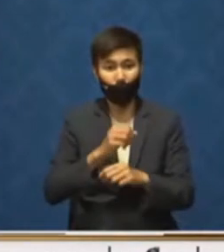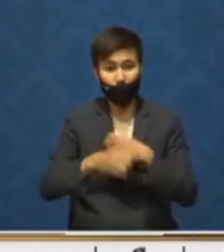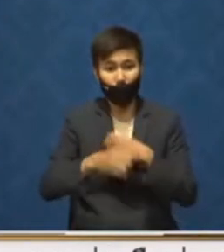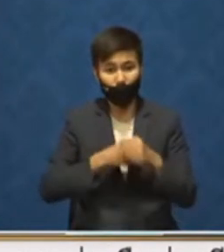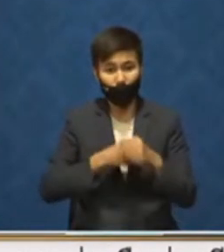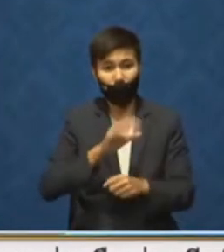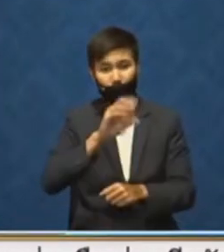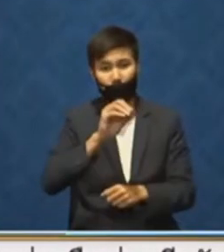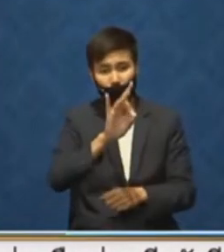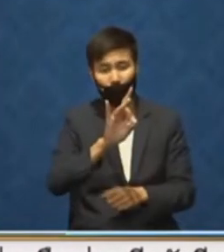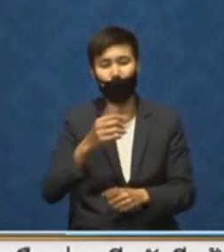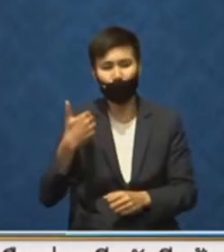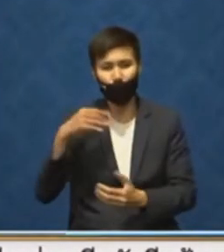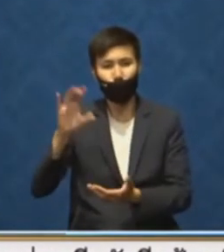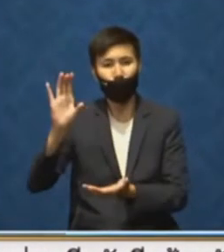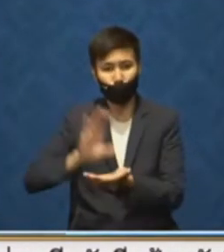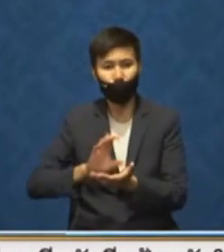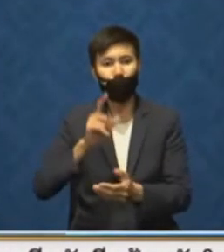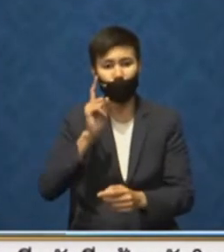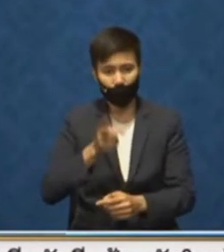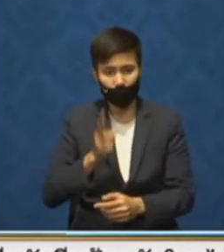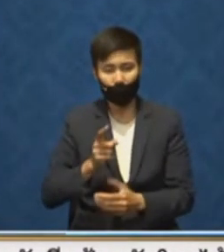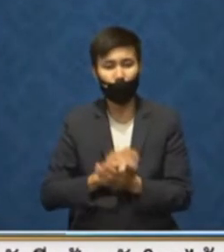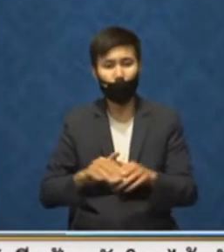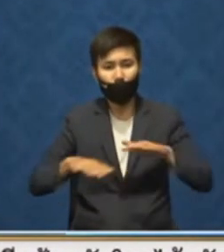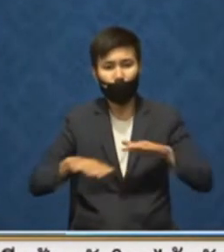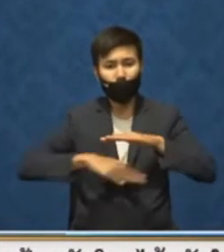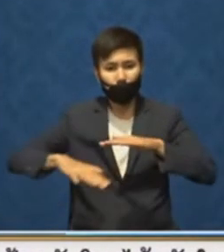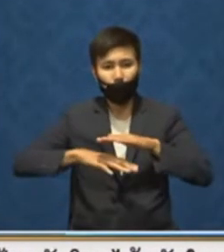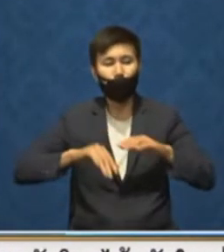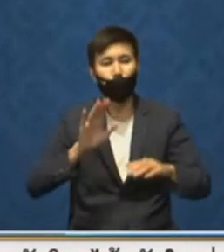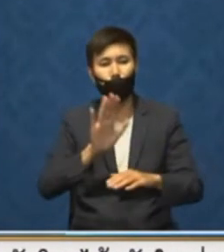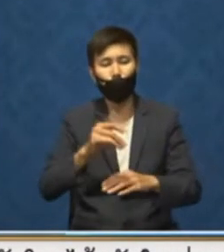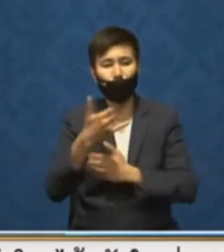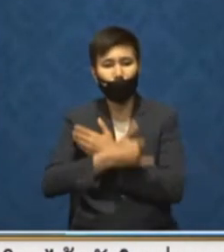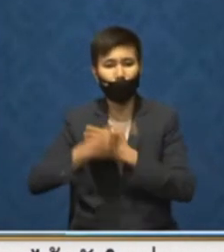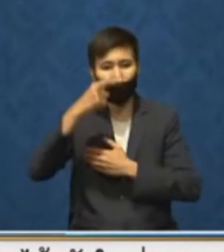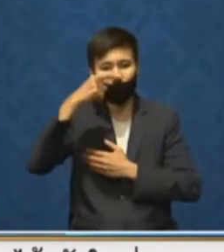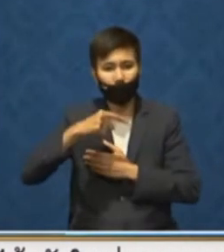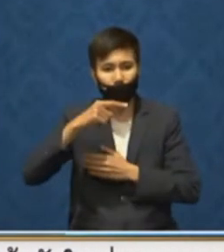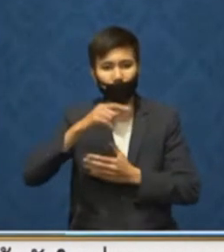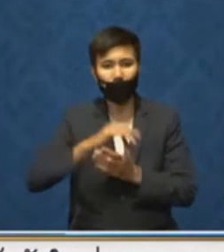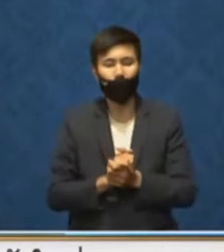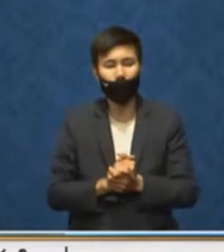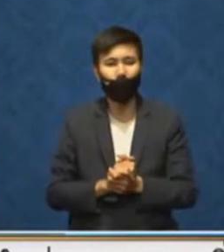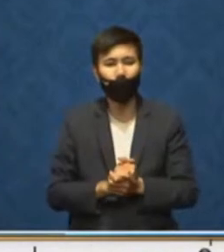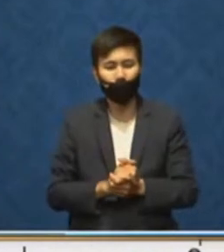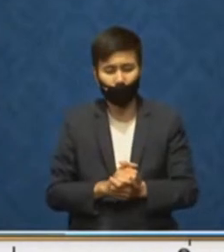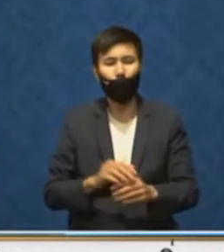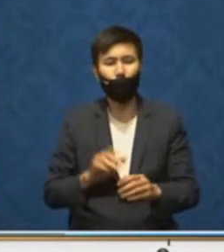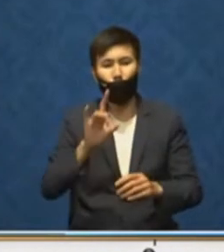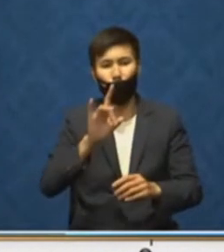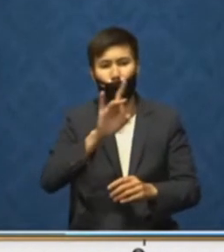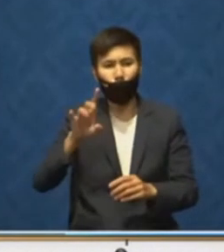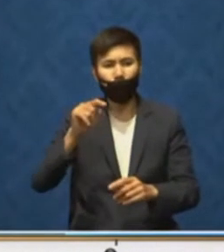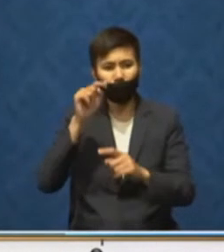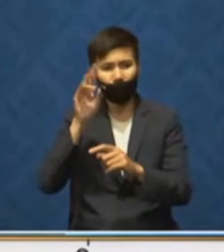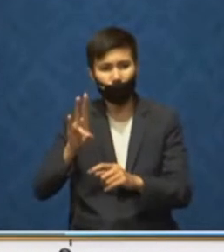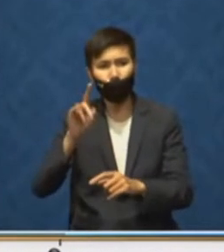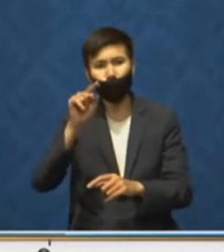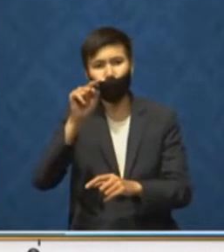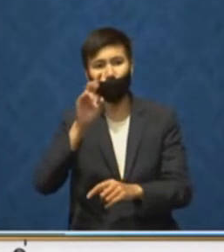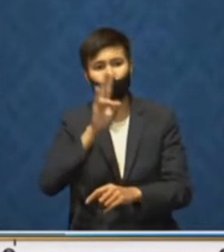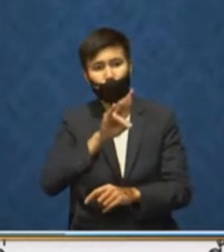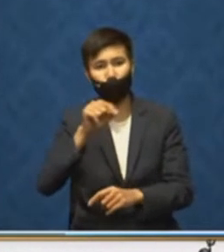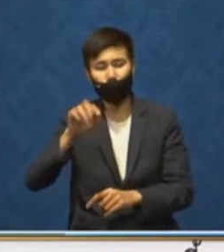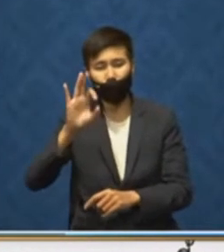มีการลงทุนจริงในคงเท่ากับสาวพื้นฐานของประเทศมีทางอาญาโทษเฉลี่ยมการลงทุนของภาครัฐถึง 170 9ต่อปีอันนี้พูดถึง